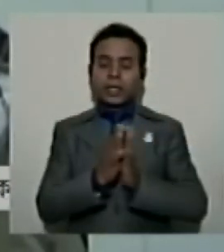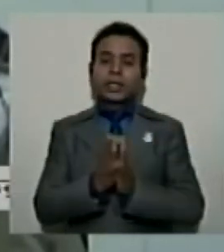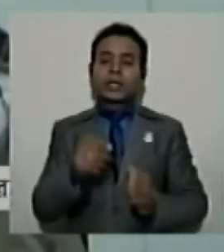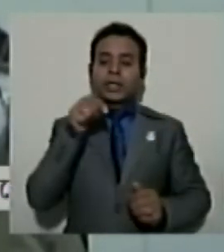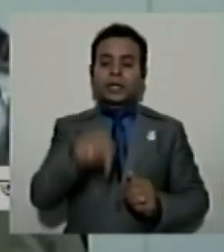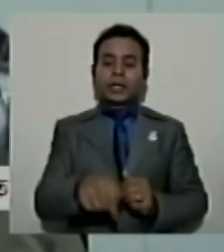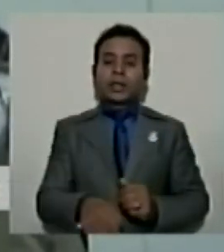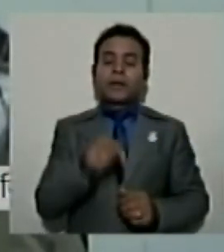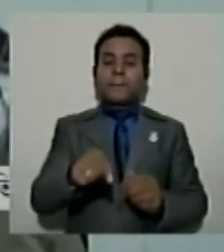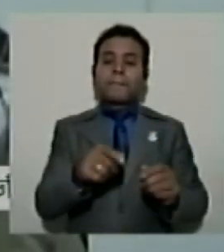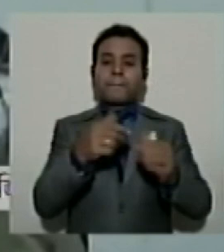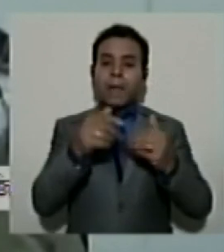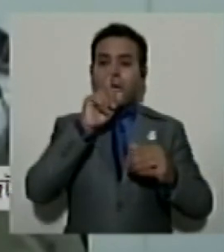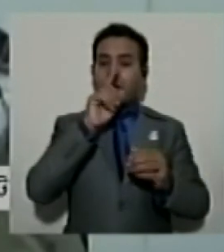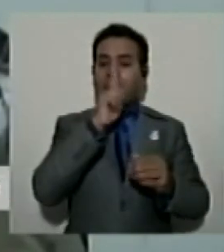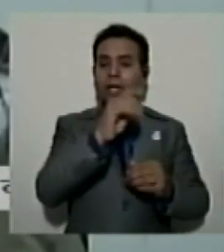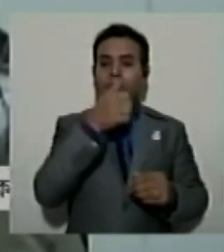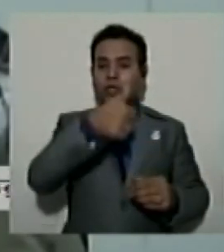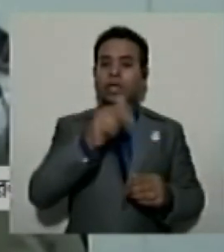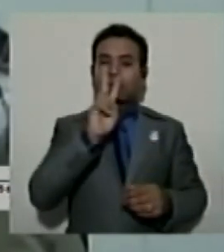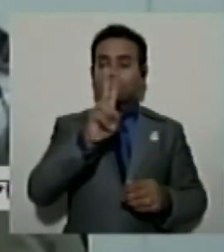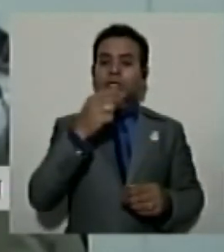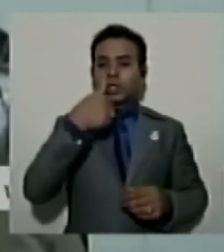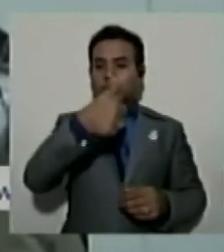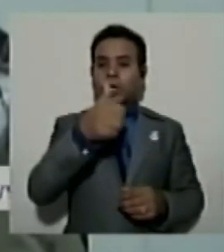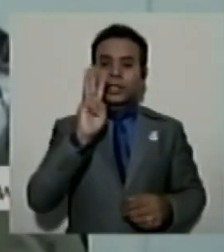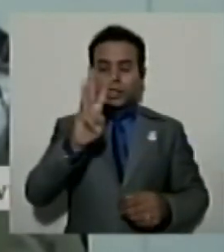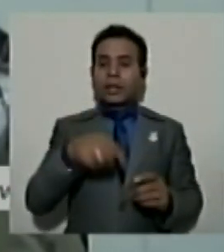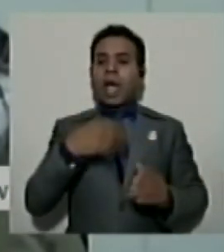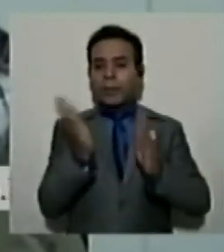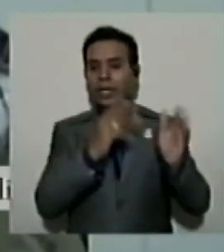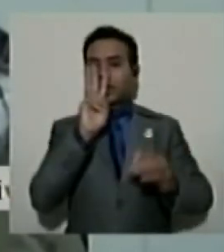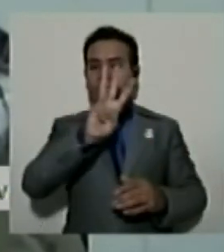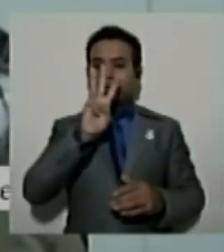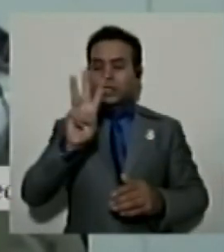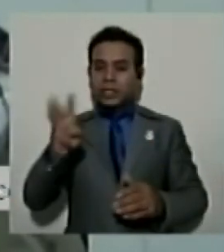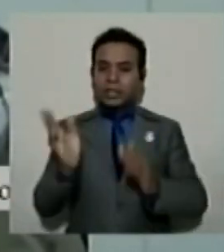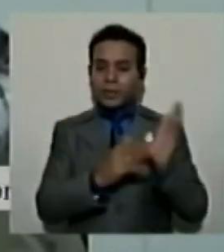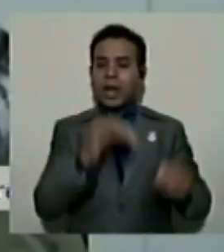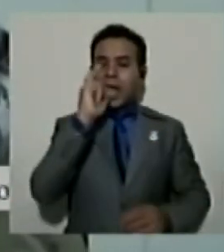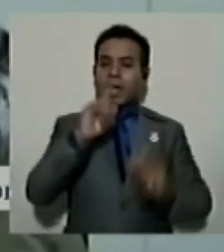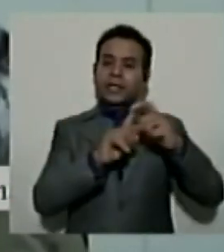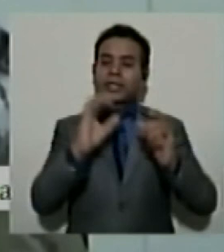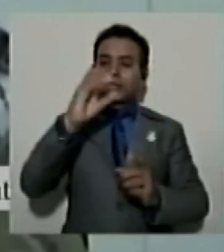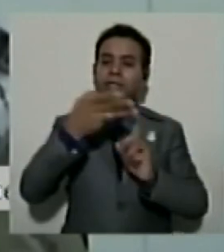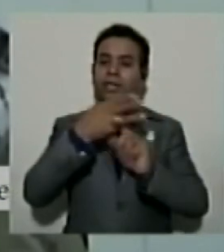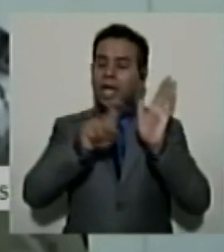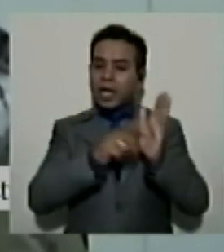1-6-2-6-3-3-3-3 এবং আইডিসিআর এর যে হটলাইন আছে এই সবগুলো মিলে আমাদের গত 24 ঘন্টায় স্বাস্থ্য পরামর্শ দেওয়া